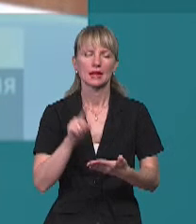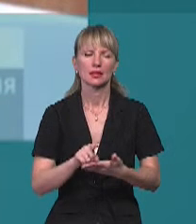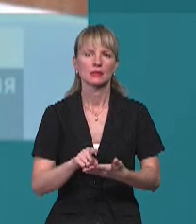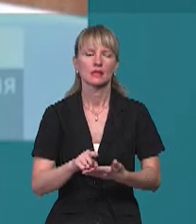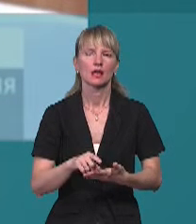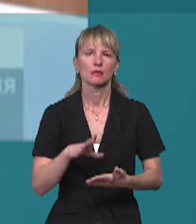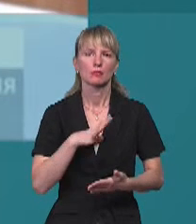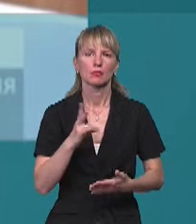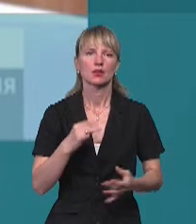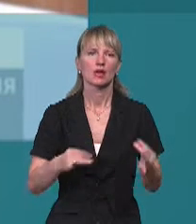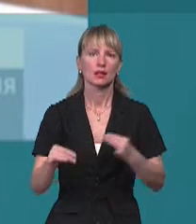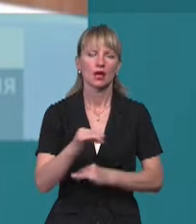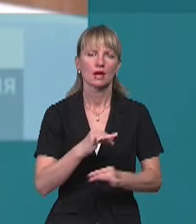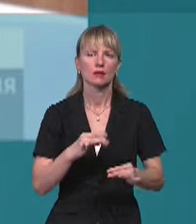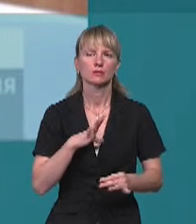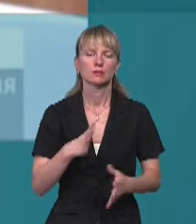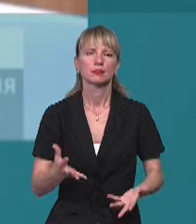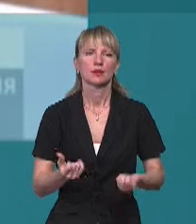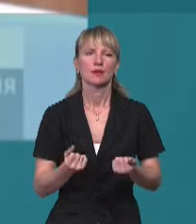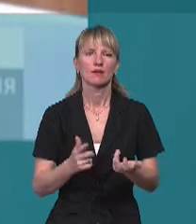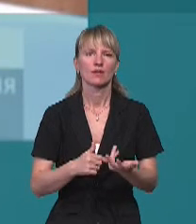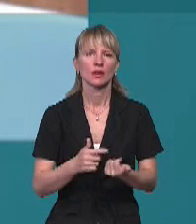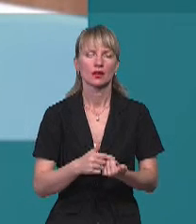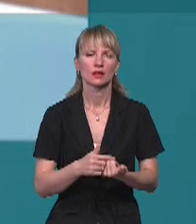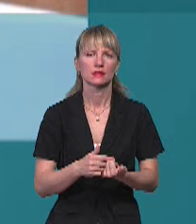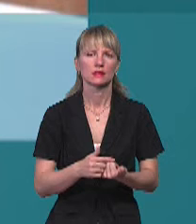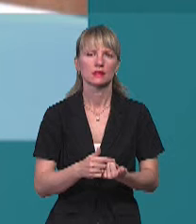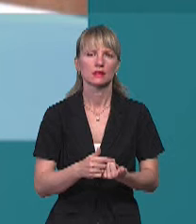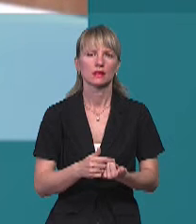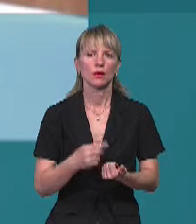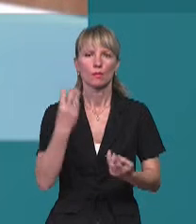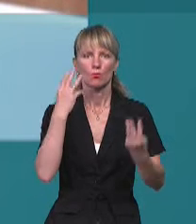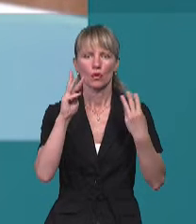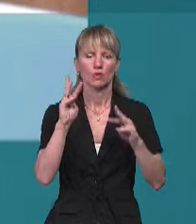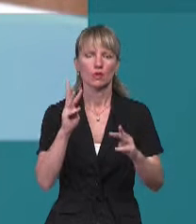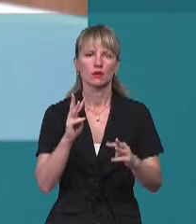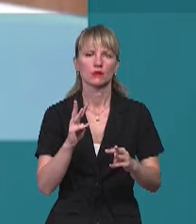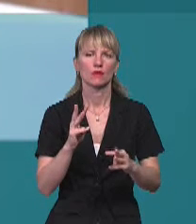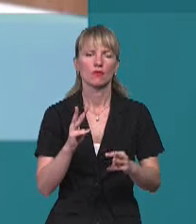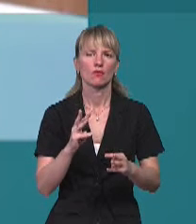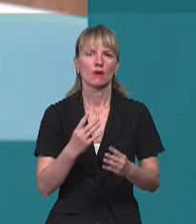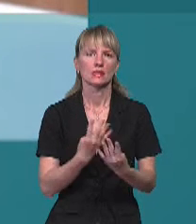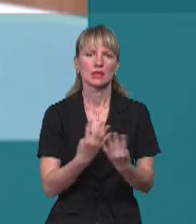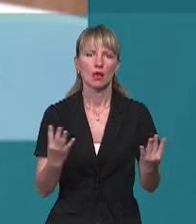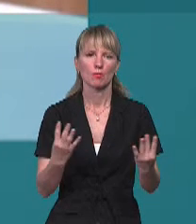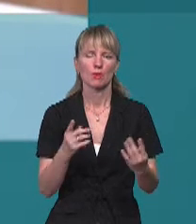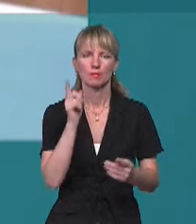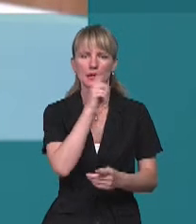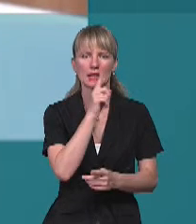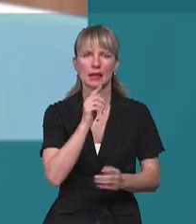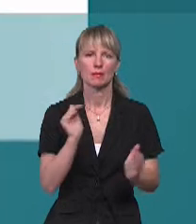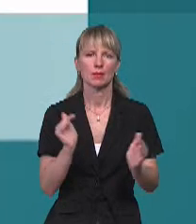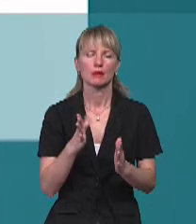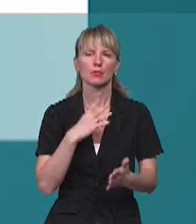архітектурно-будівельній раді, і в цілому були підтримані варіанти, ну скажімо так, модернового стилю забору, мінімалізм, який